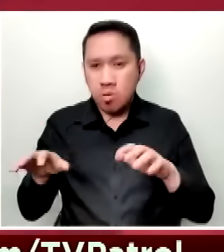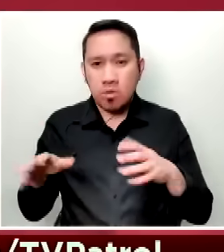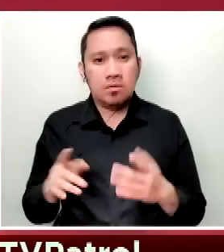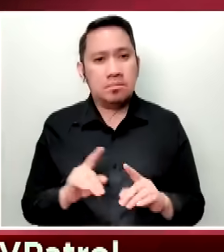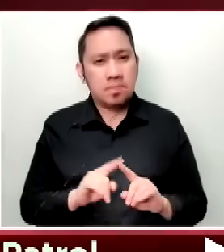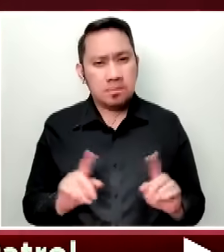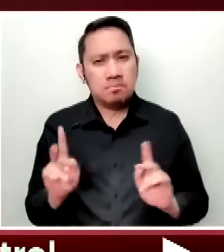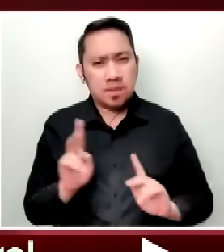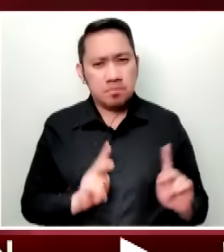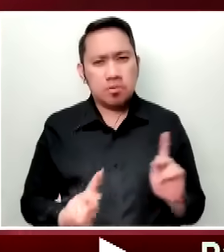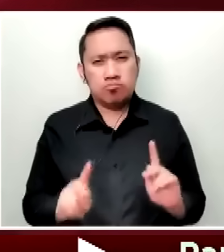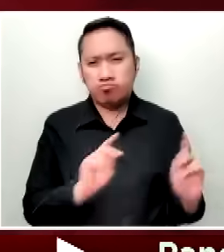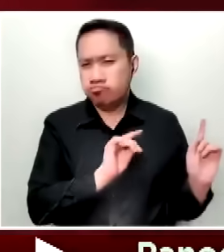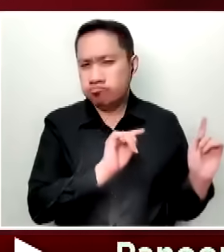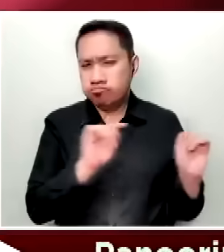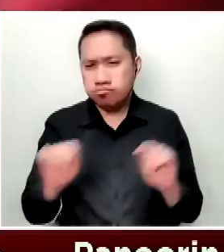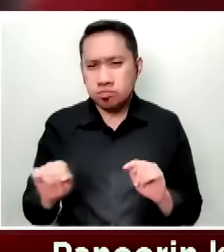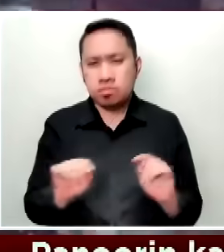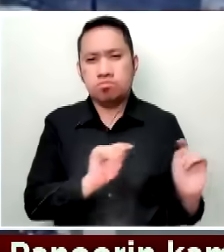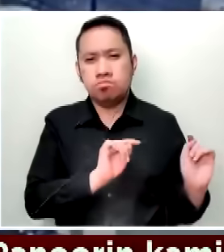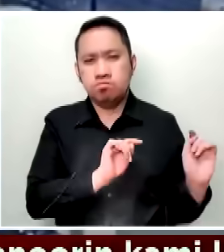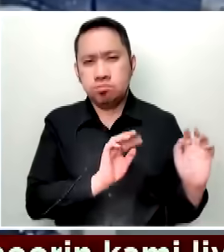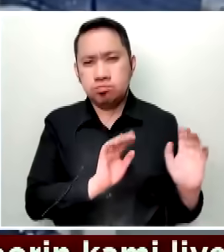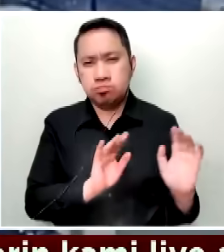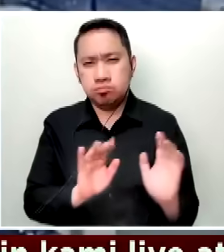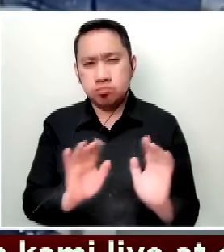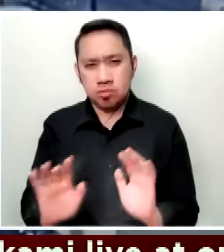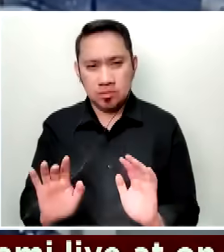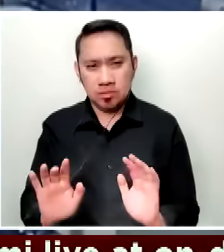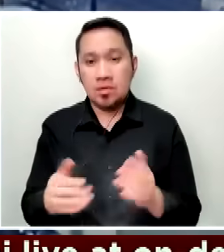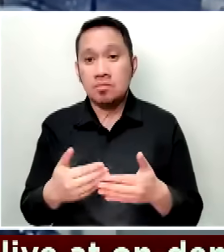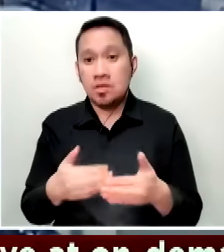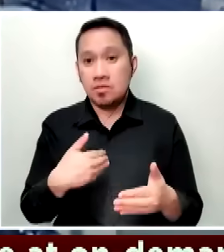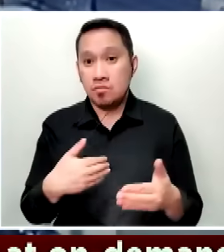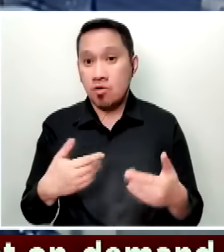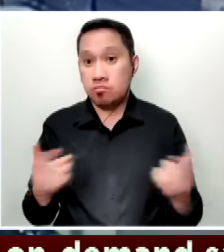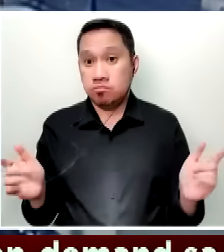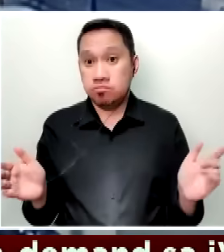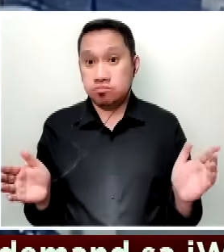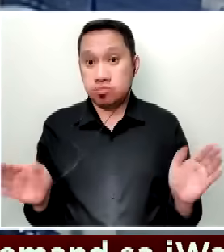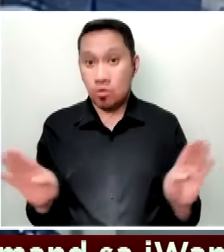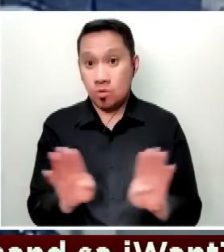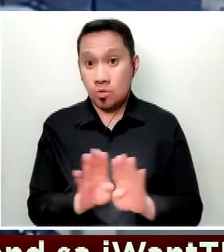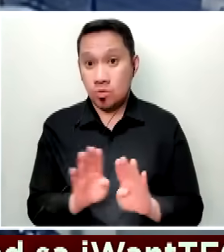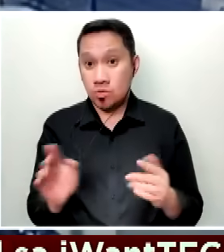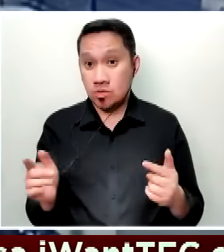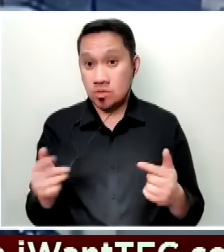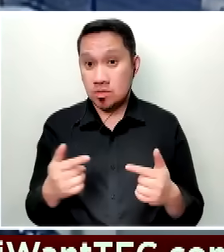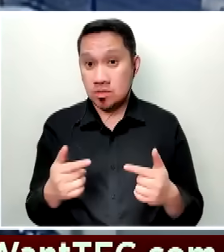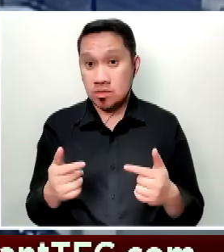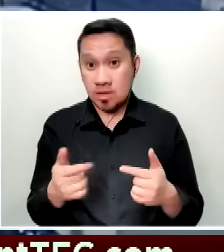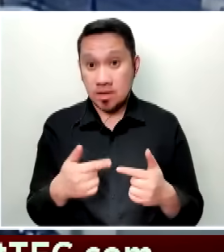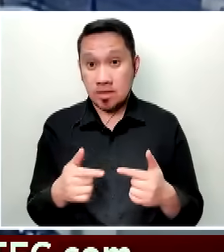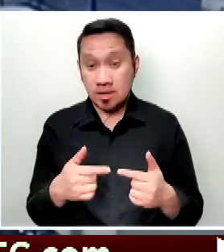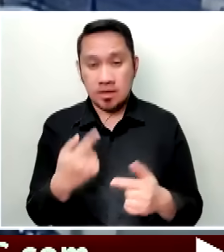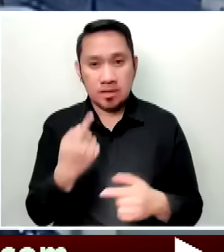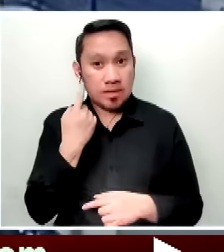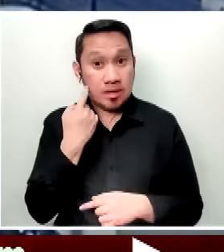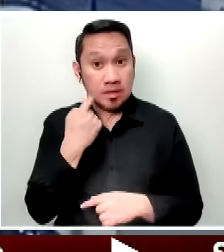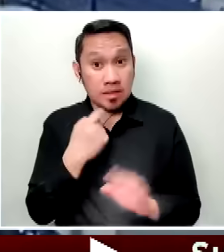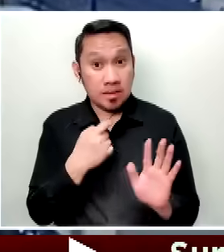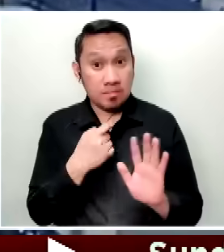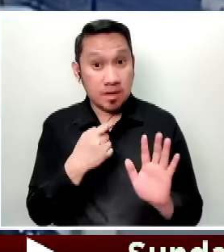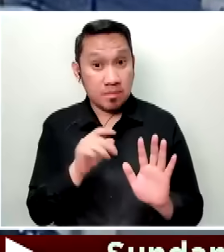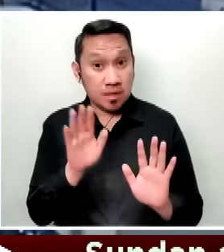tao dito bago isara sa publiko ang gate ng Manila North Cemetery. Kaninang dapat ay alas 5 po